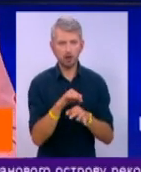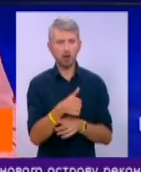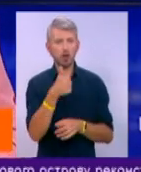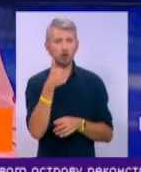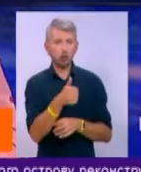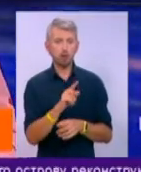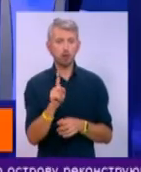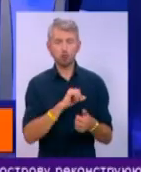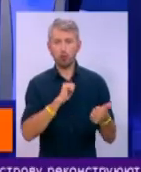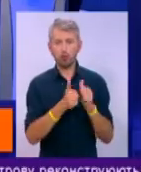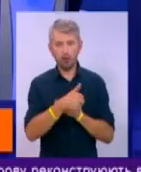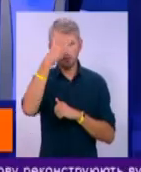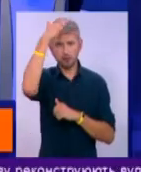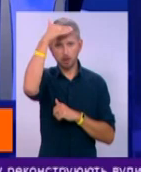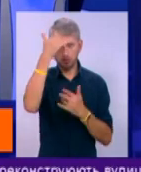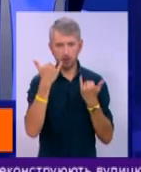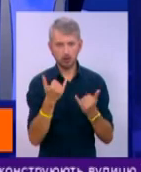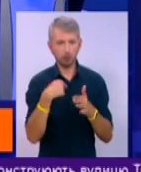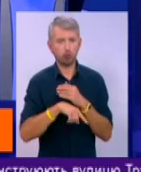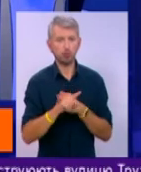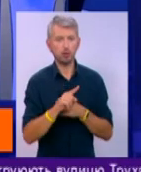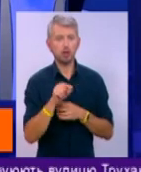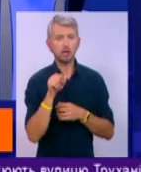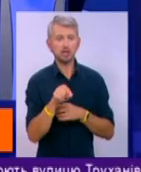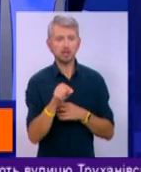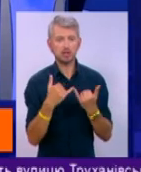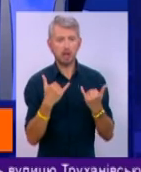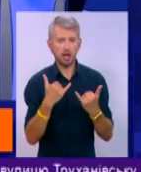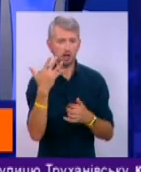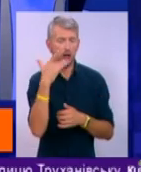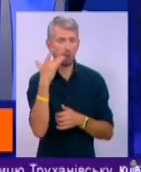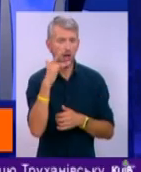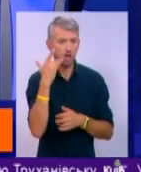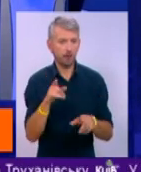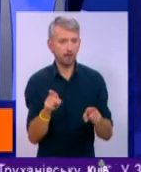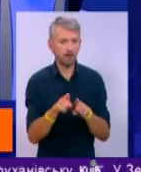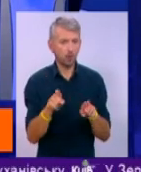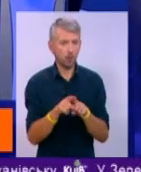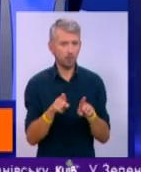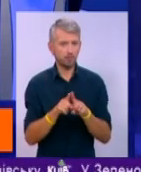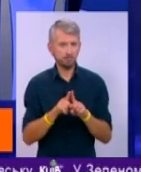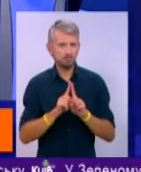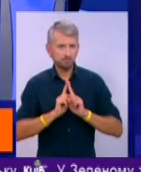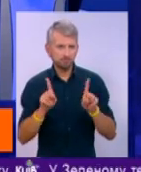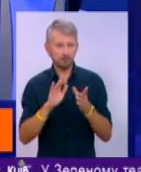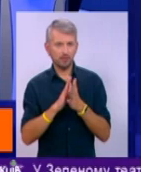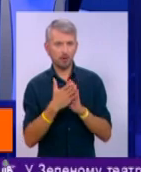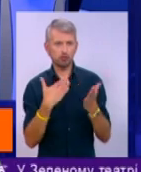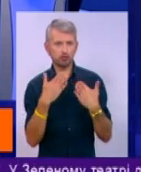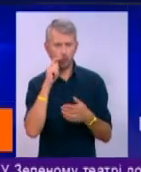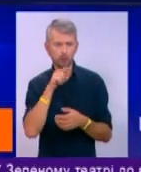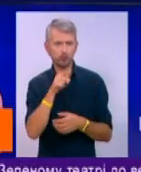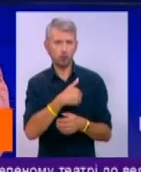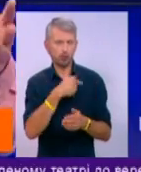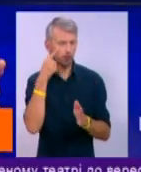вона помінялася на Трампа зараз. Тому зараз от Америка в такому зародковому стані щодо України, вона хоче